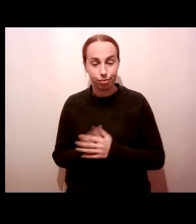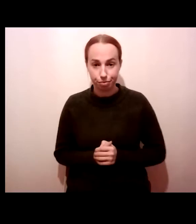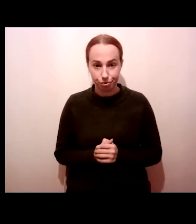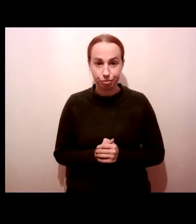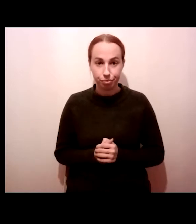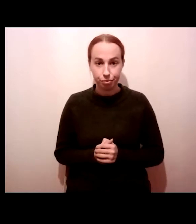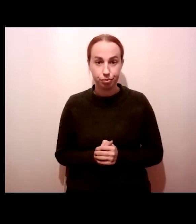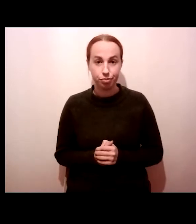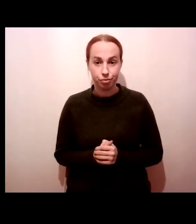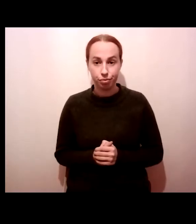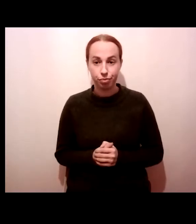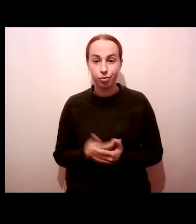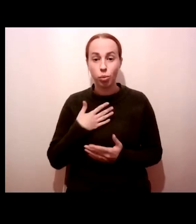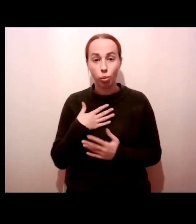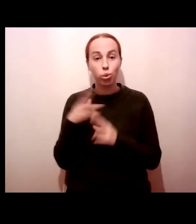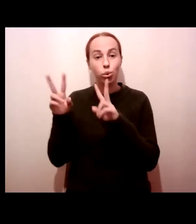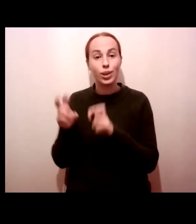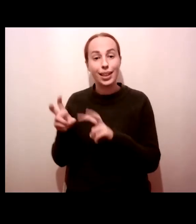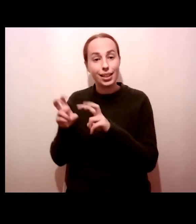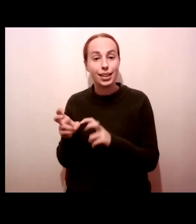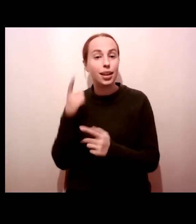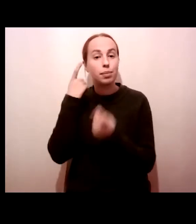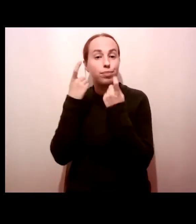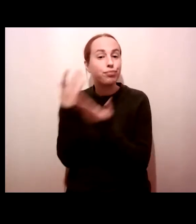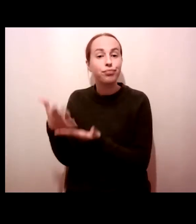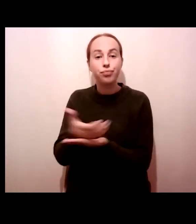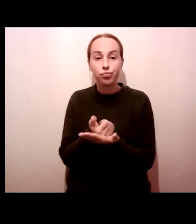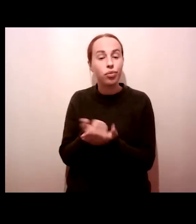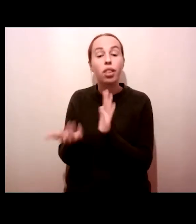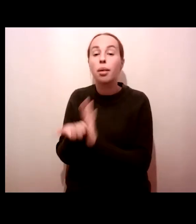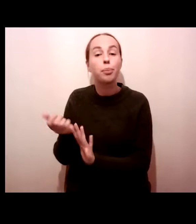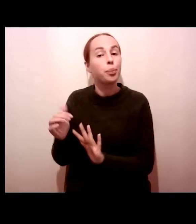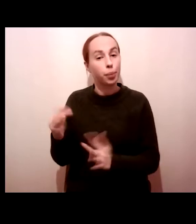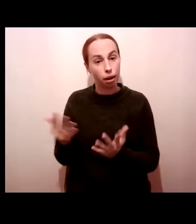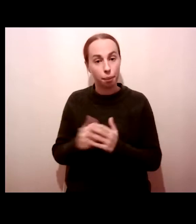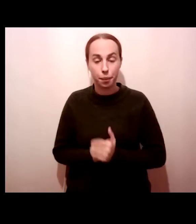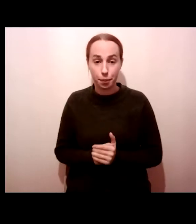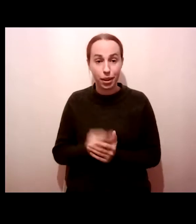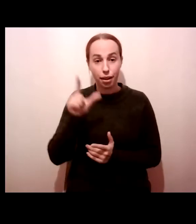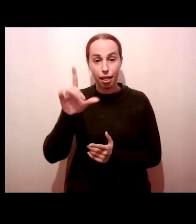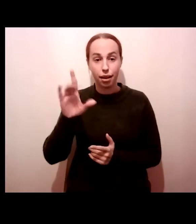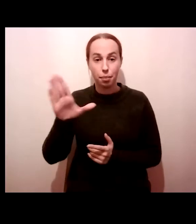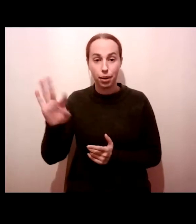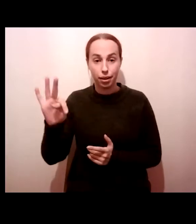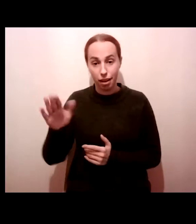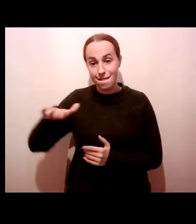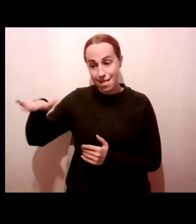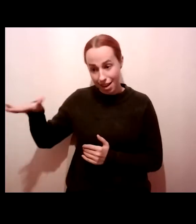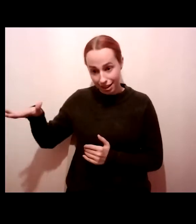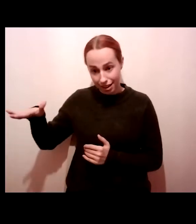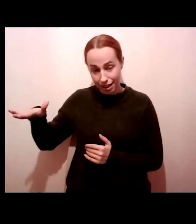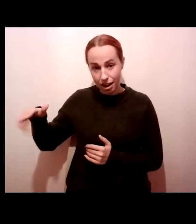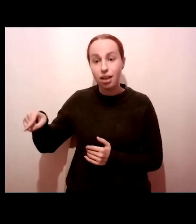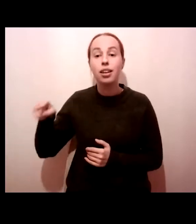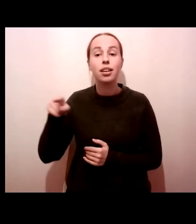Mūsų tyrimo duomenys parodė, kad LGBT moksleiviai dažniausiai susiduria